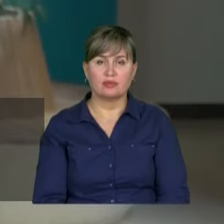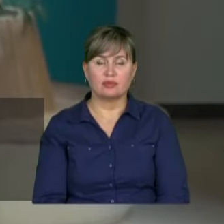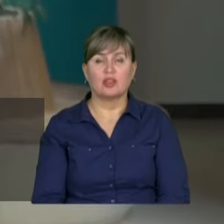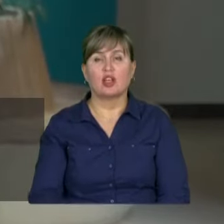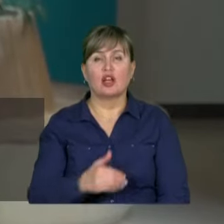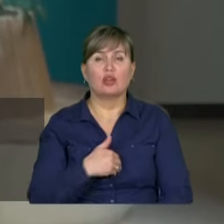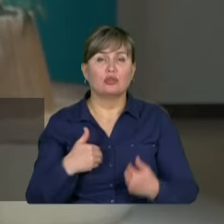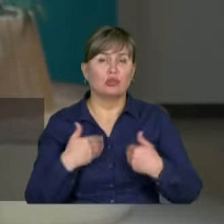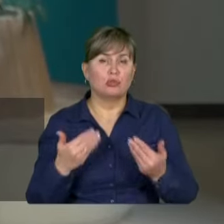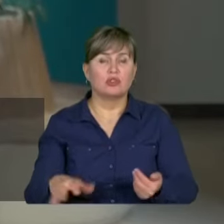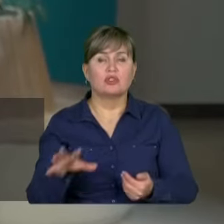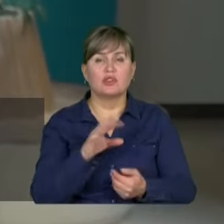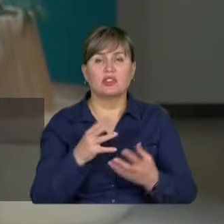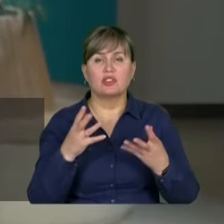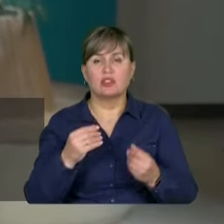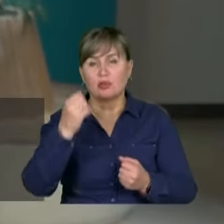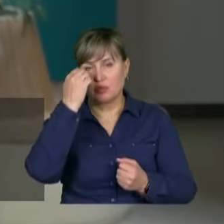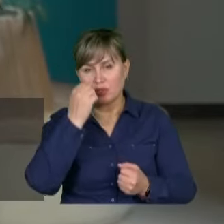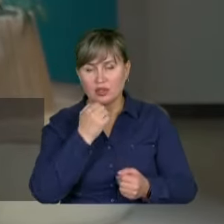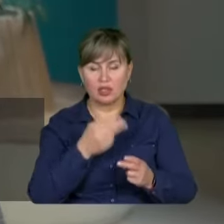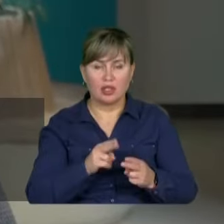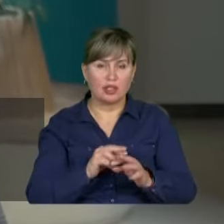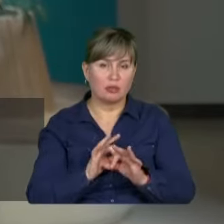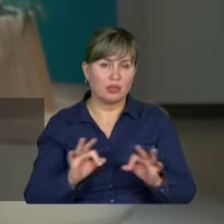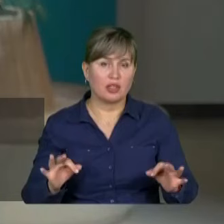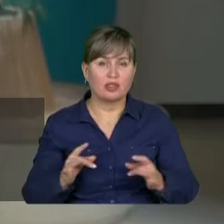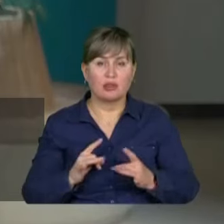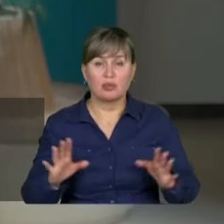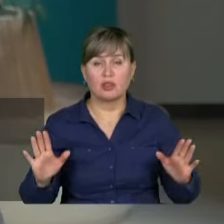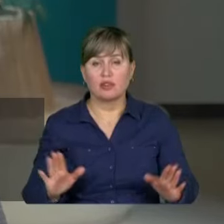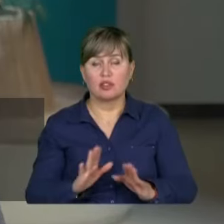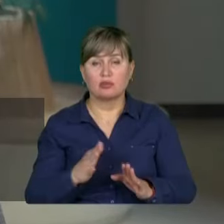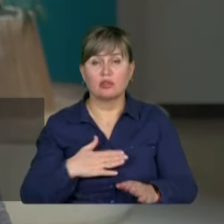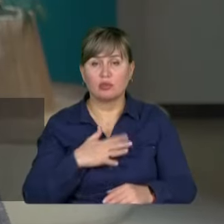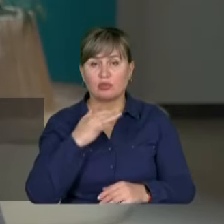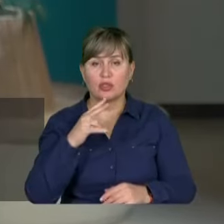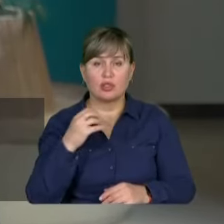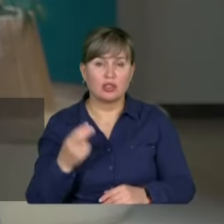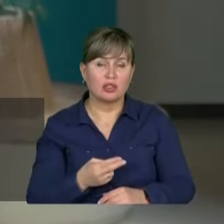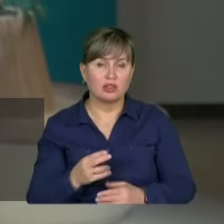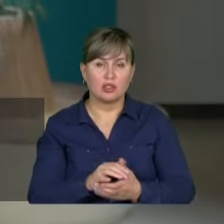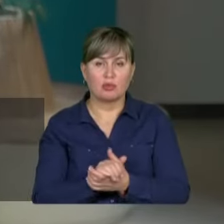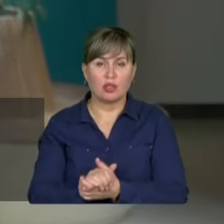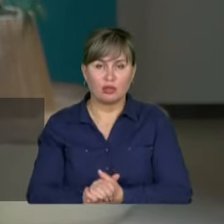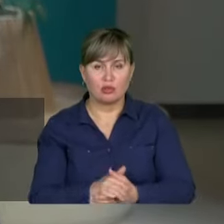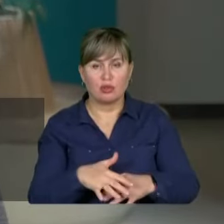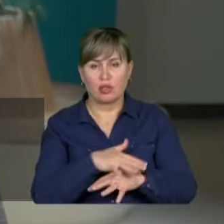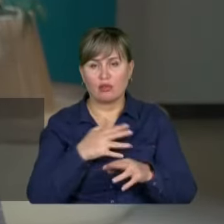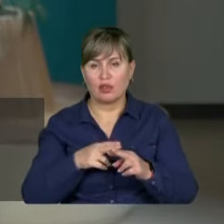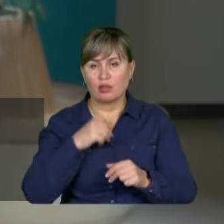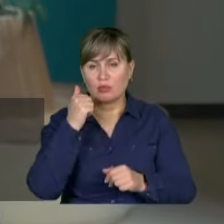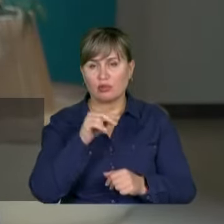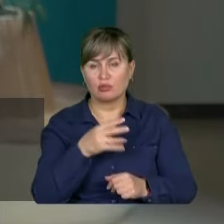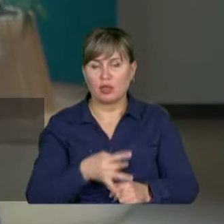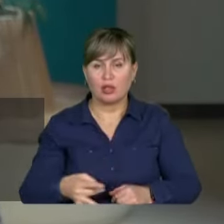Хочу поздравить всех в День благодарности. Это прекрасный праздник, воспевающий наш многонациональный, сплоченный народ. В этом году